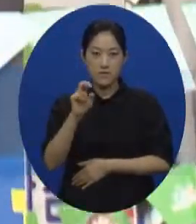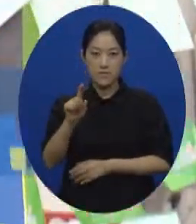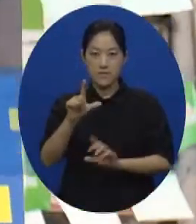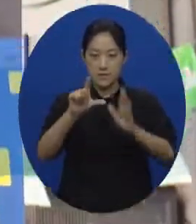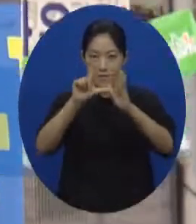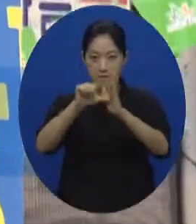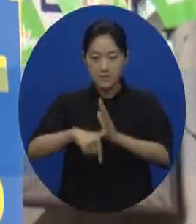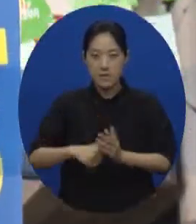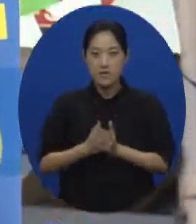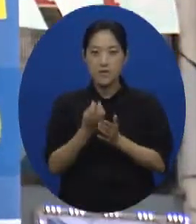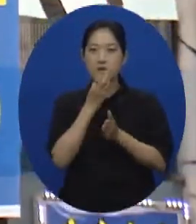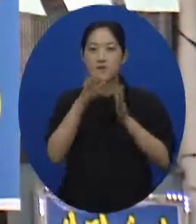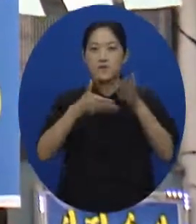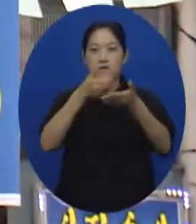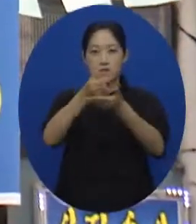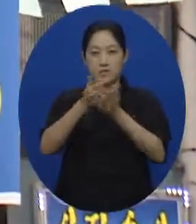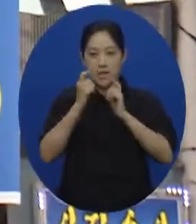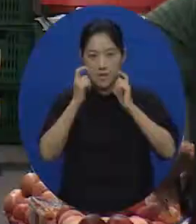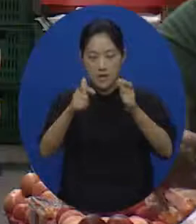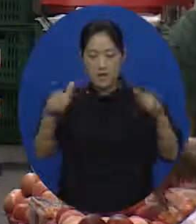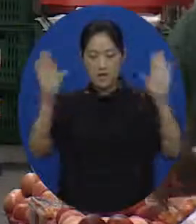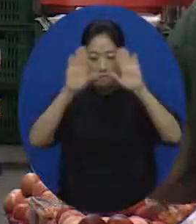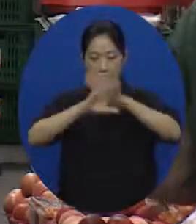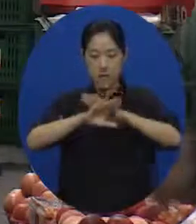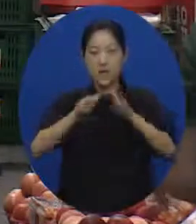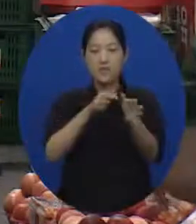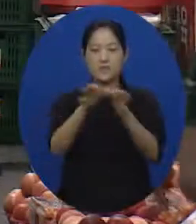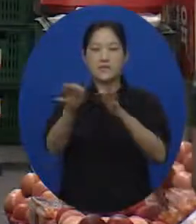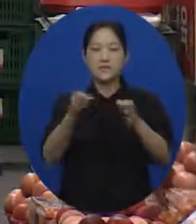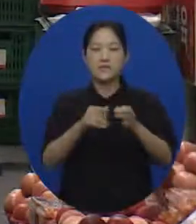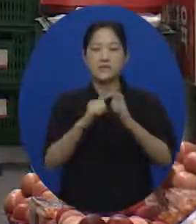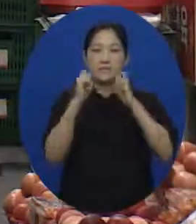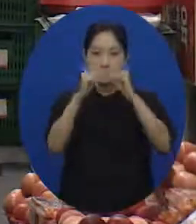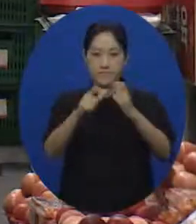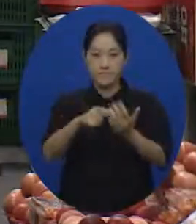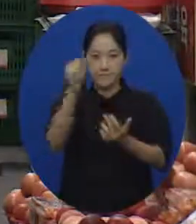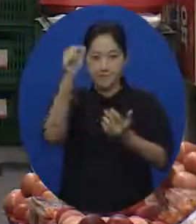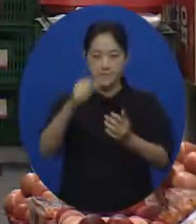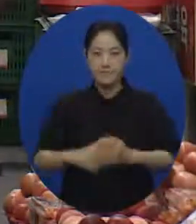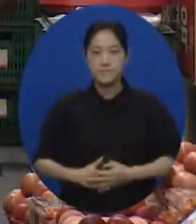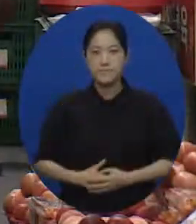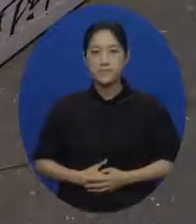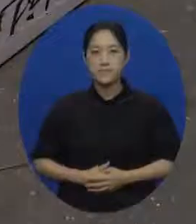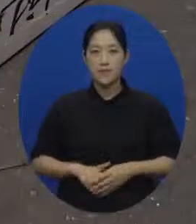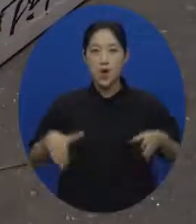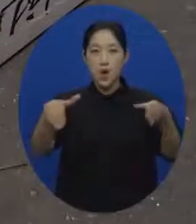지난 21일에는 경기도에서 지정하는 문화야시장으로 선정됐는데요.